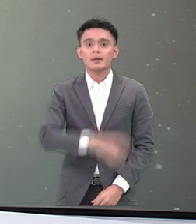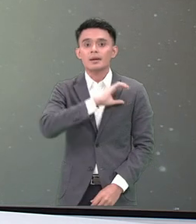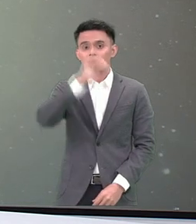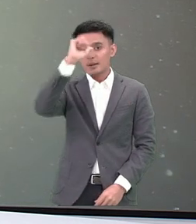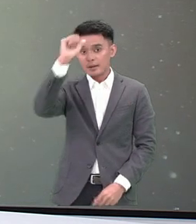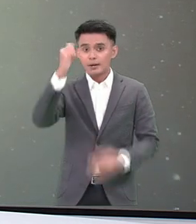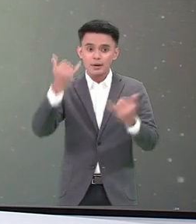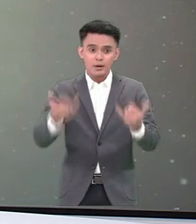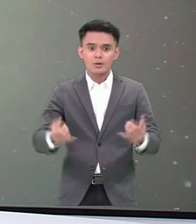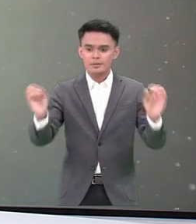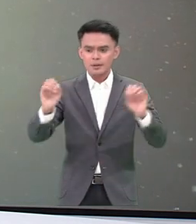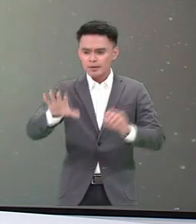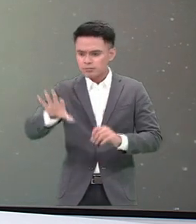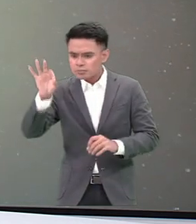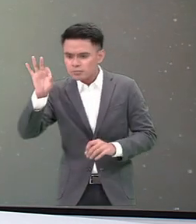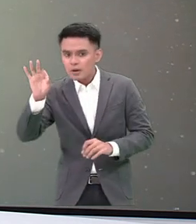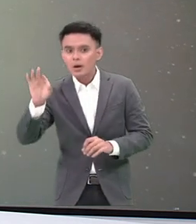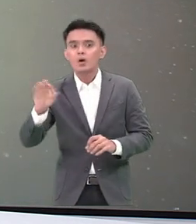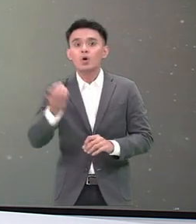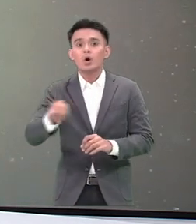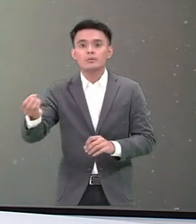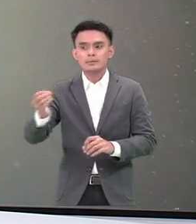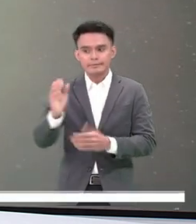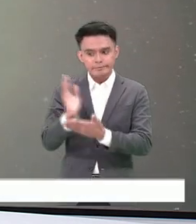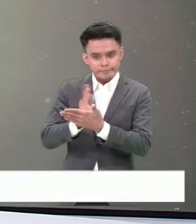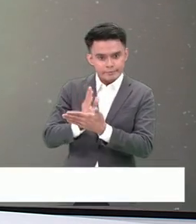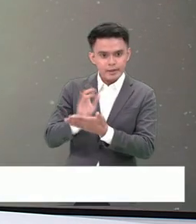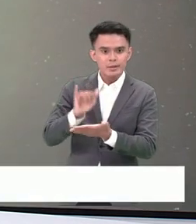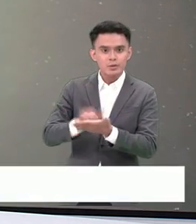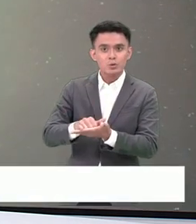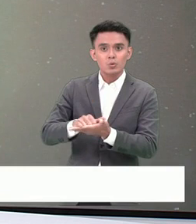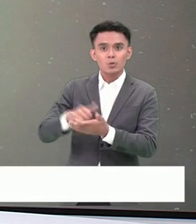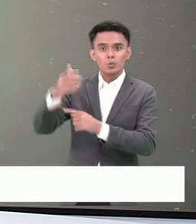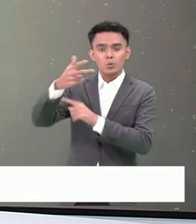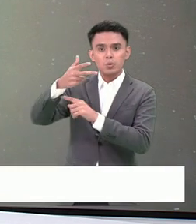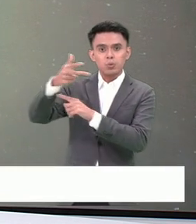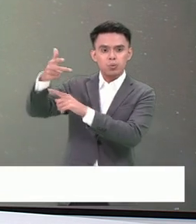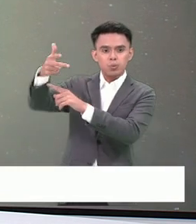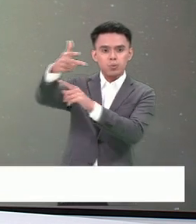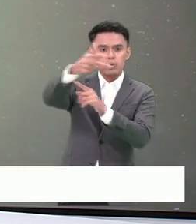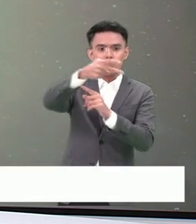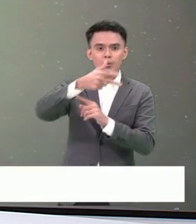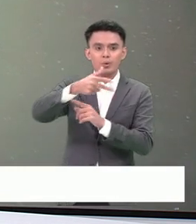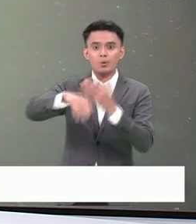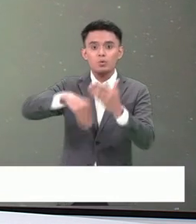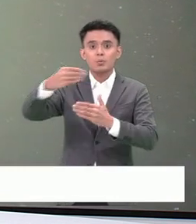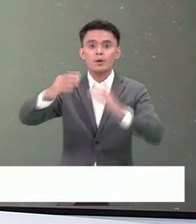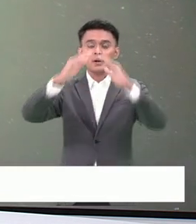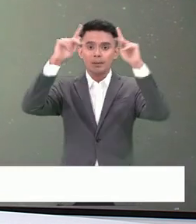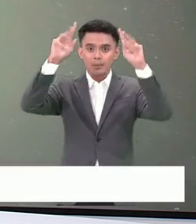ini tidak mendesain sembarang objek mencurigakan yang diterbangkan di ruang udara kemudian